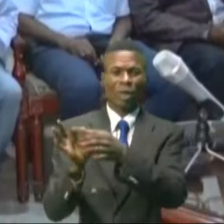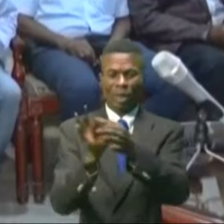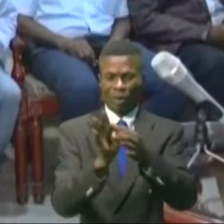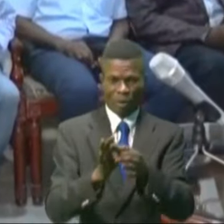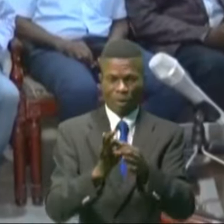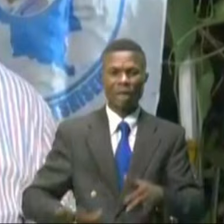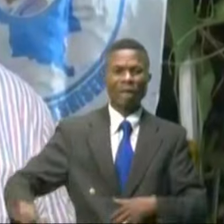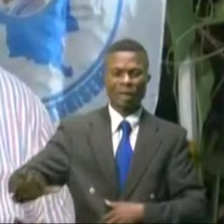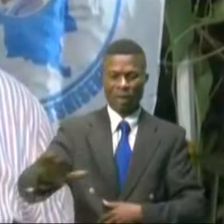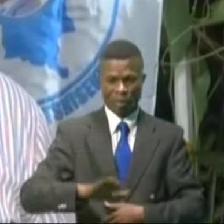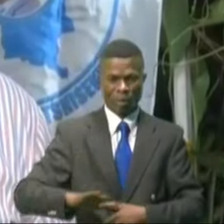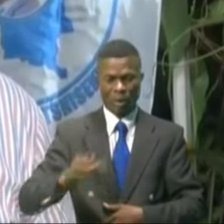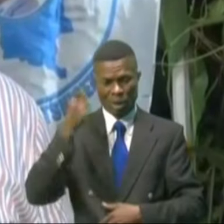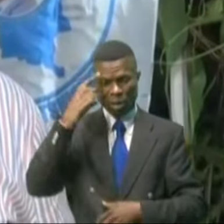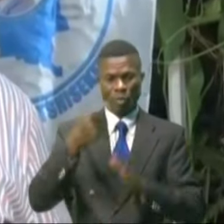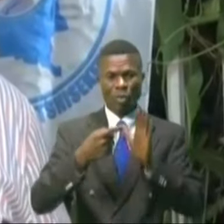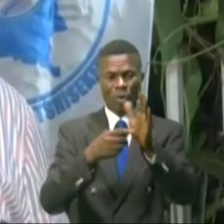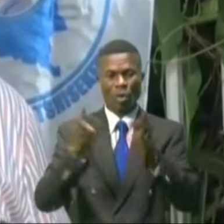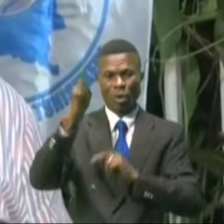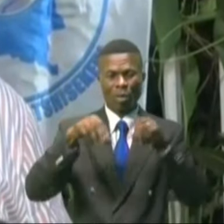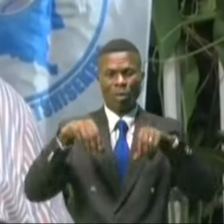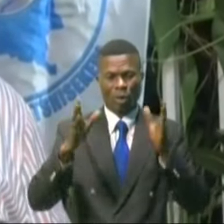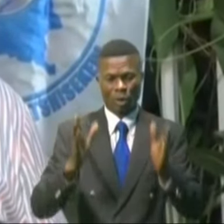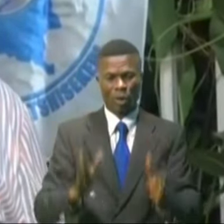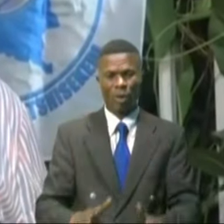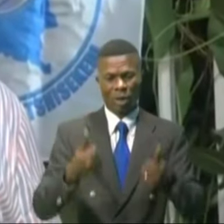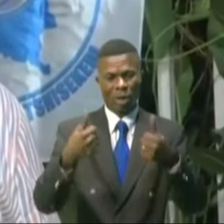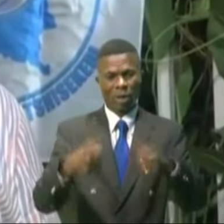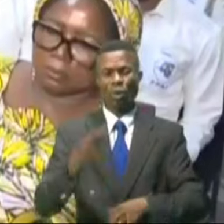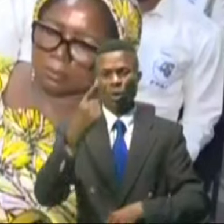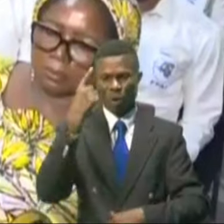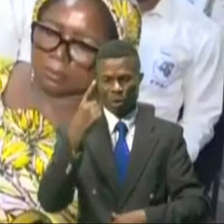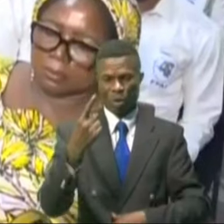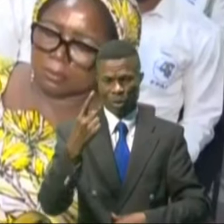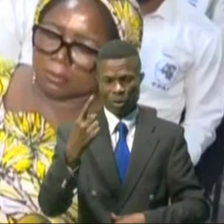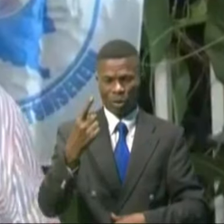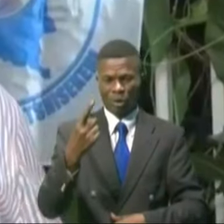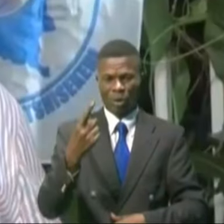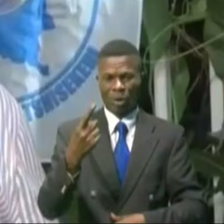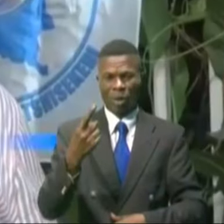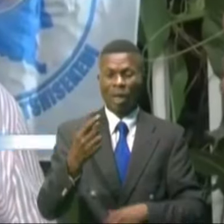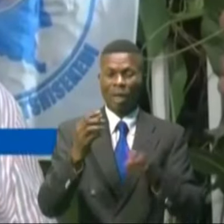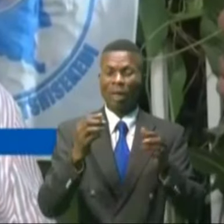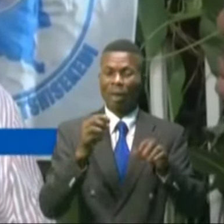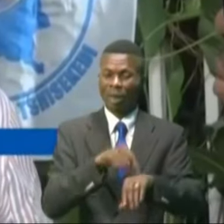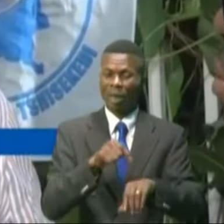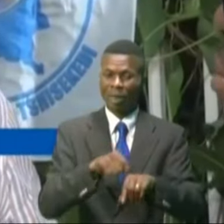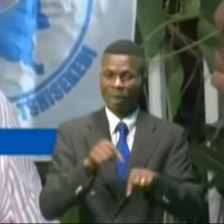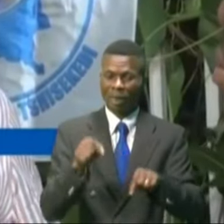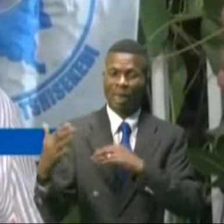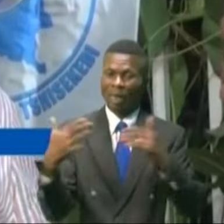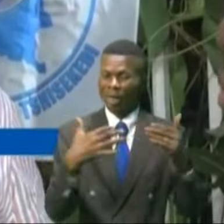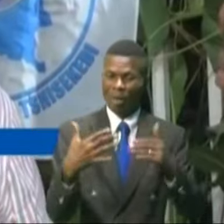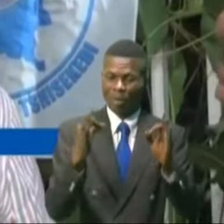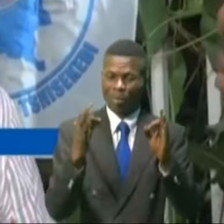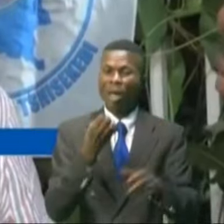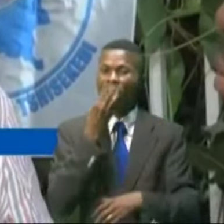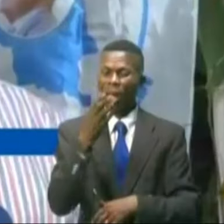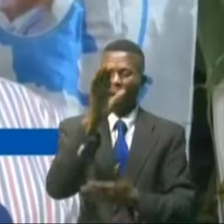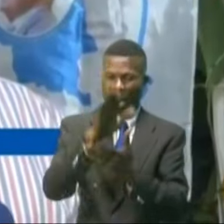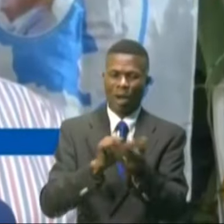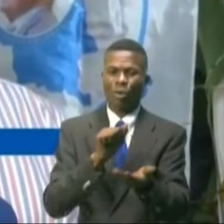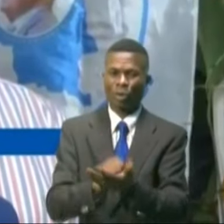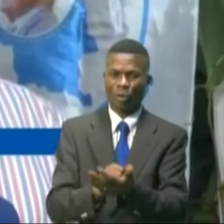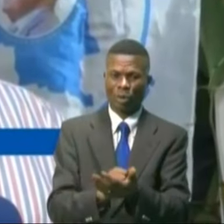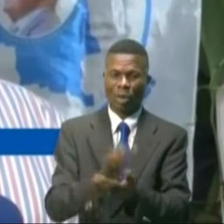la nation, pour démontrer que le peuple congolais restera toujours uni. Même en ce moment de guerre, c'est un exemple à suivre. À